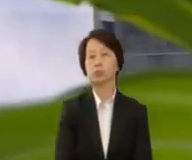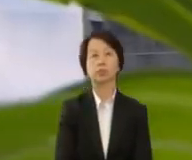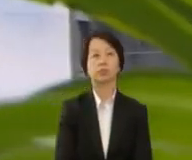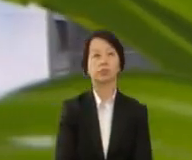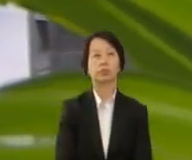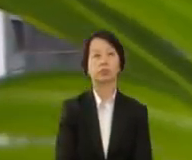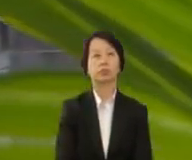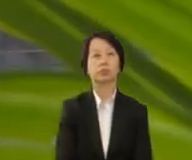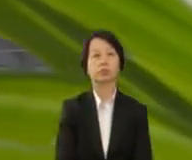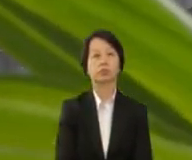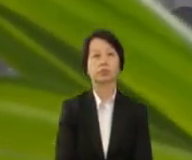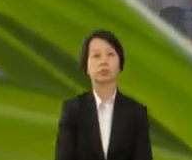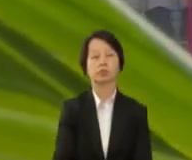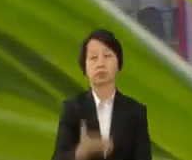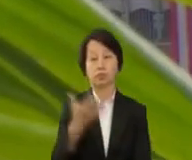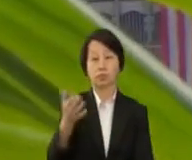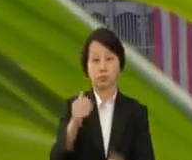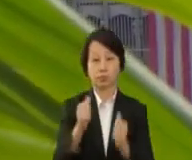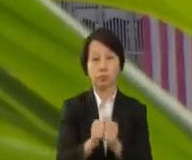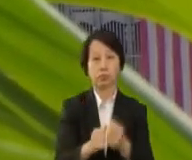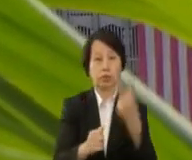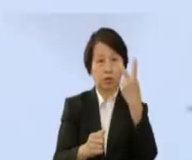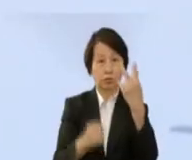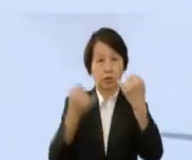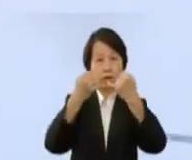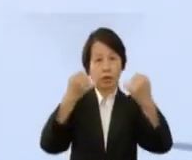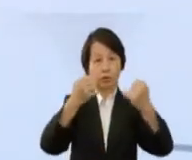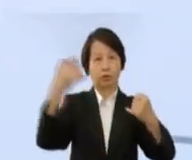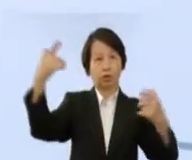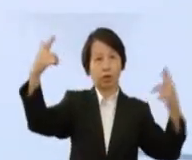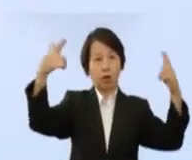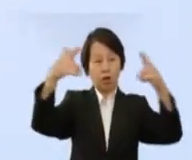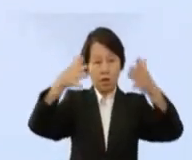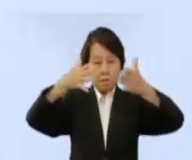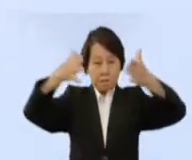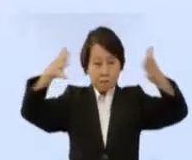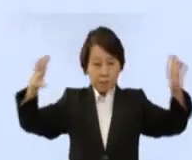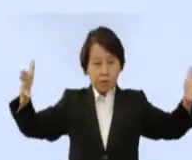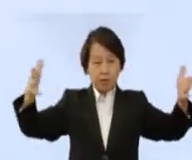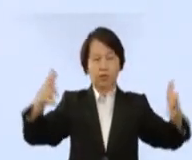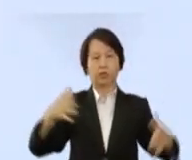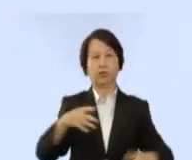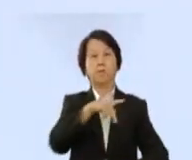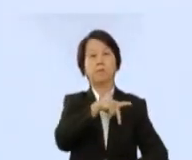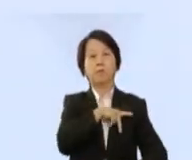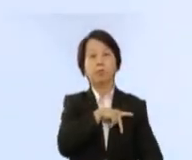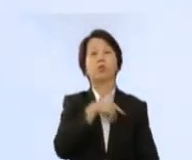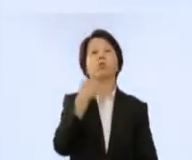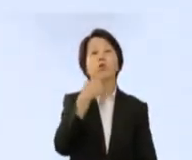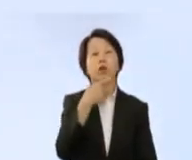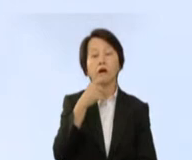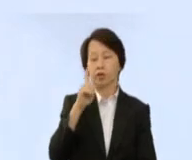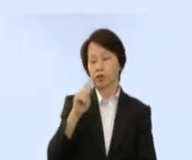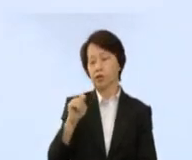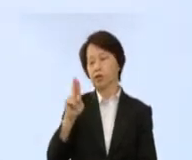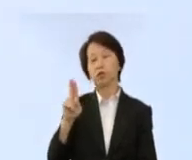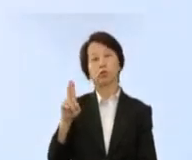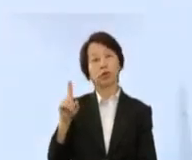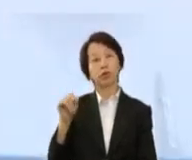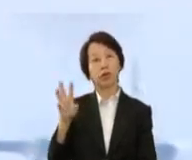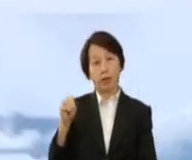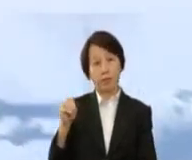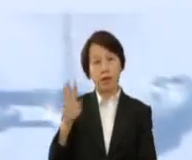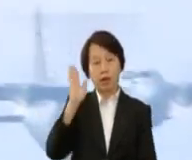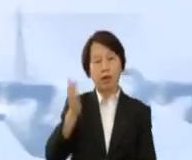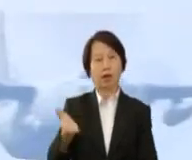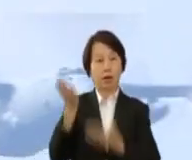hadirin sekalian, dengan gabungan dua jenis pesawat terbesar milik Tentera Udara Diraja Malaysia, kami akan